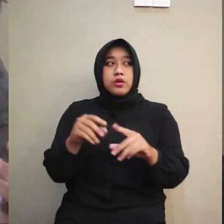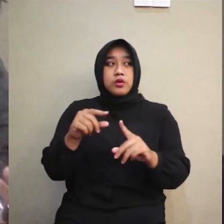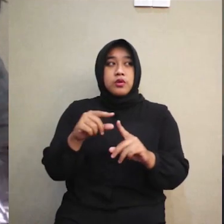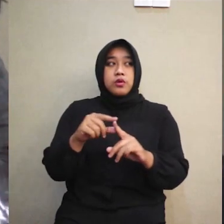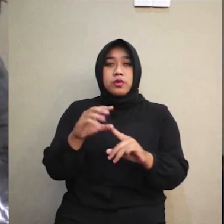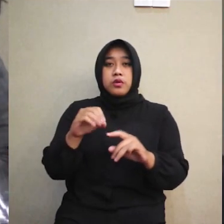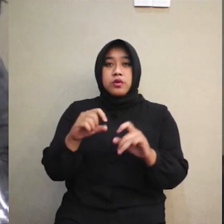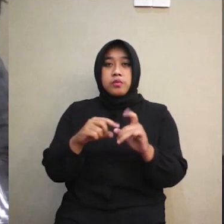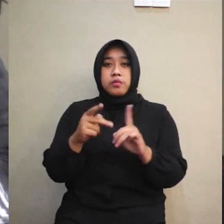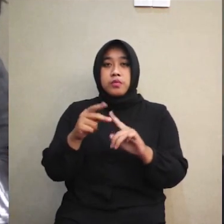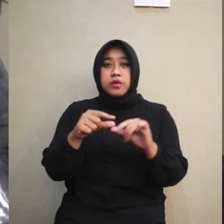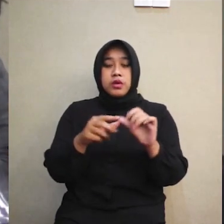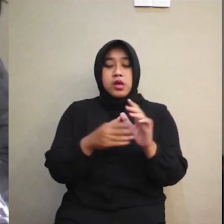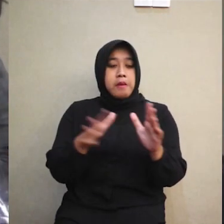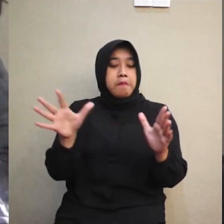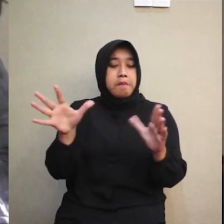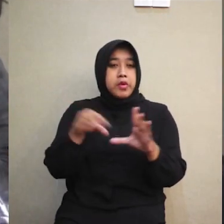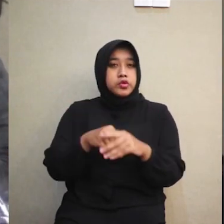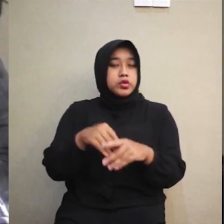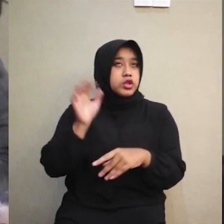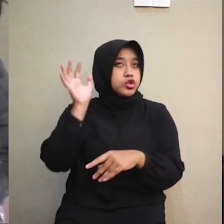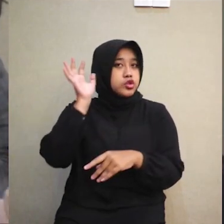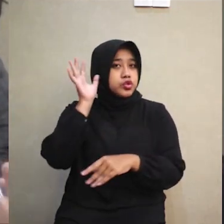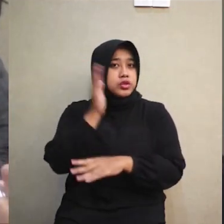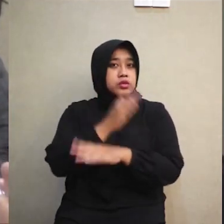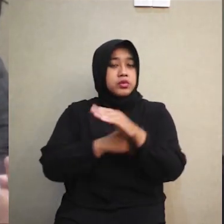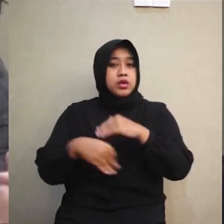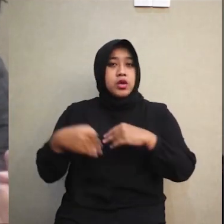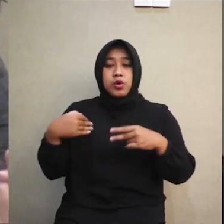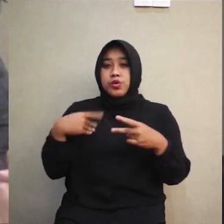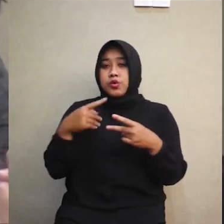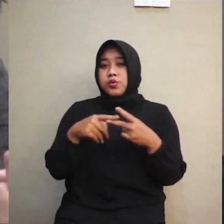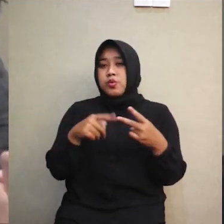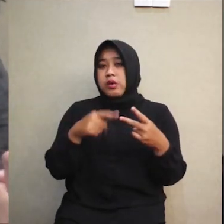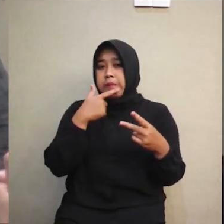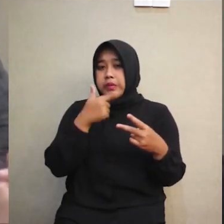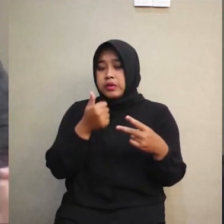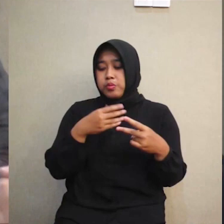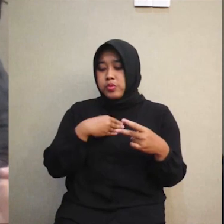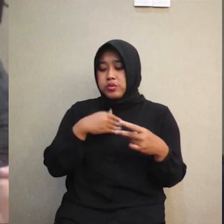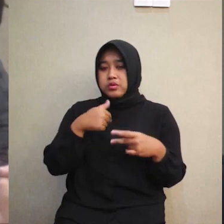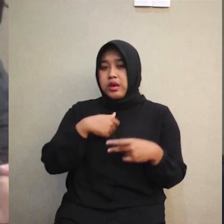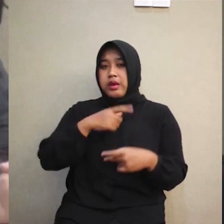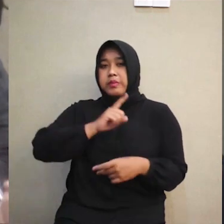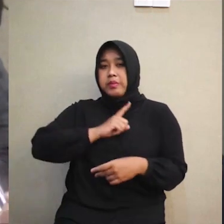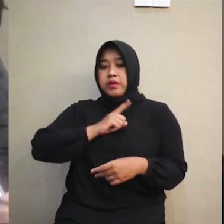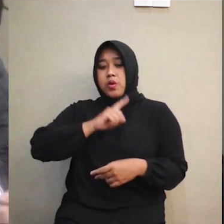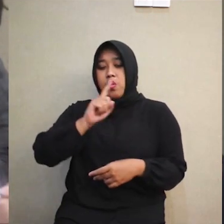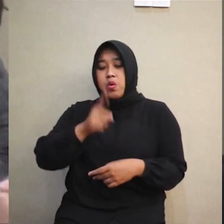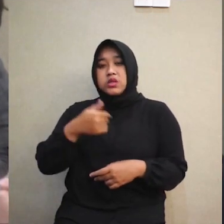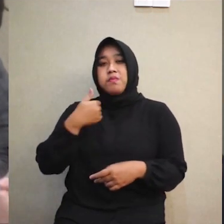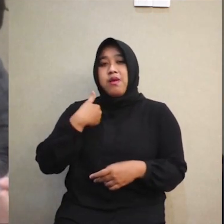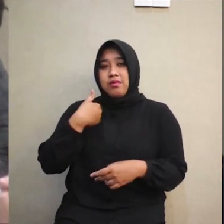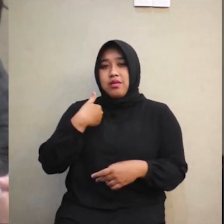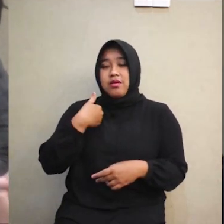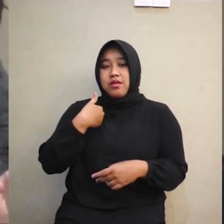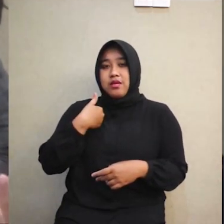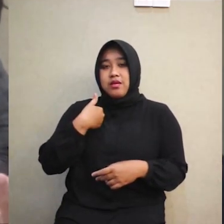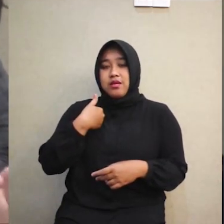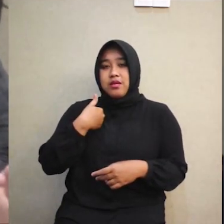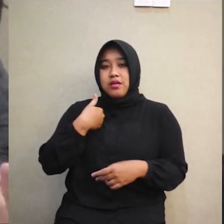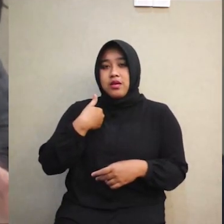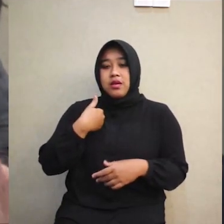masuk ke isu disabilitas karena ada dua hal penting yang menurut saya harus ada gitu di